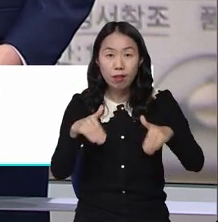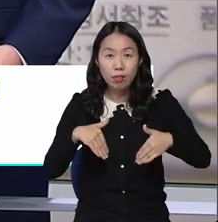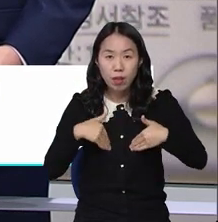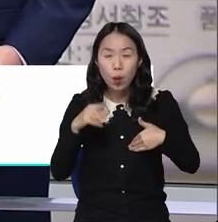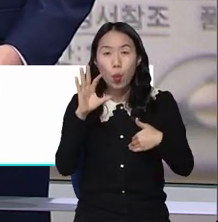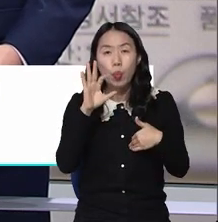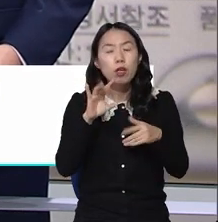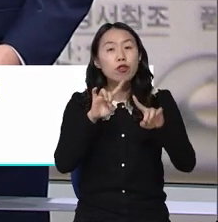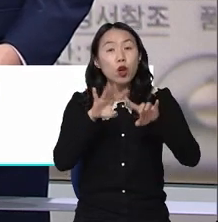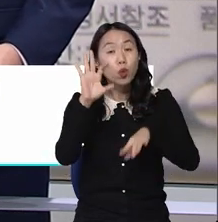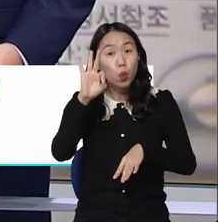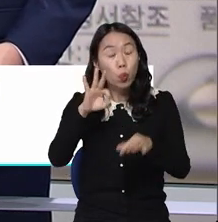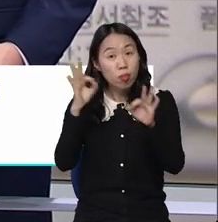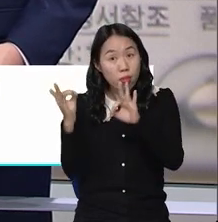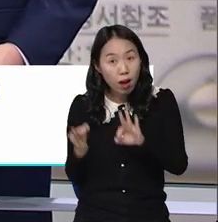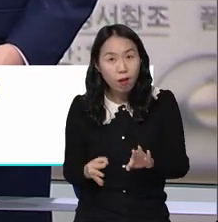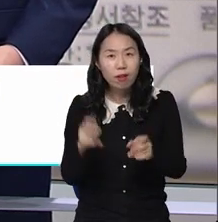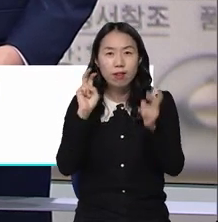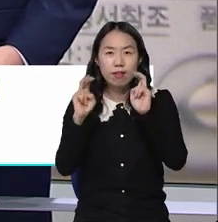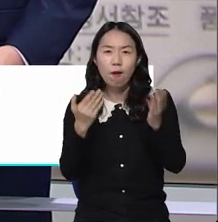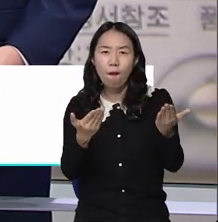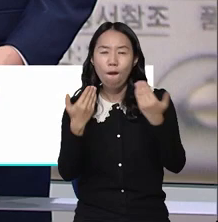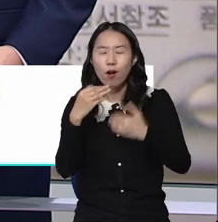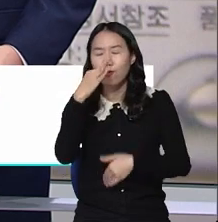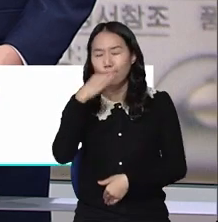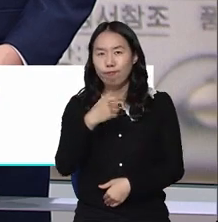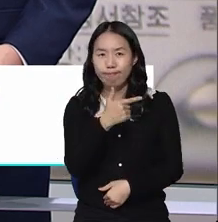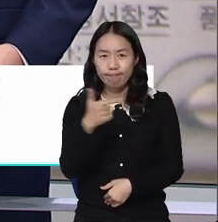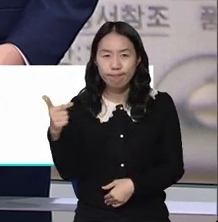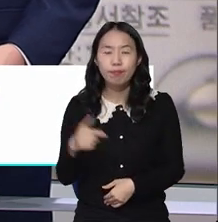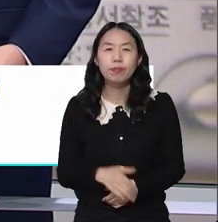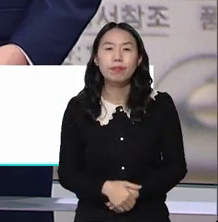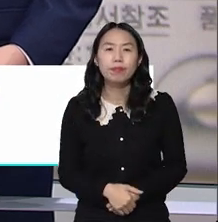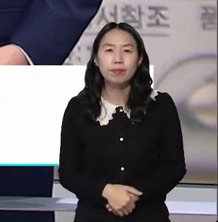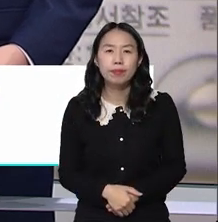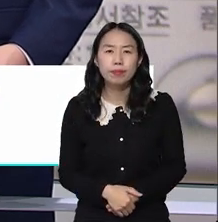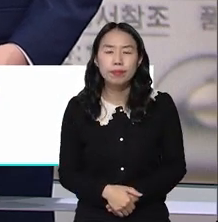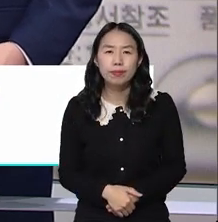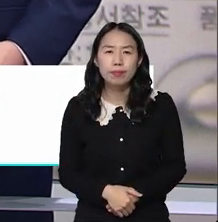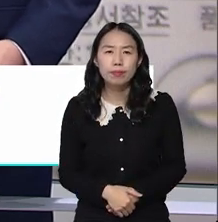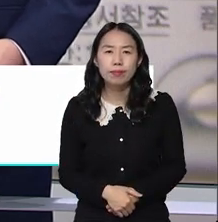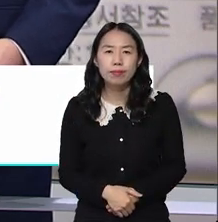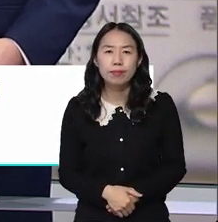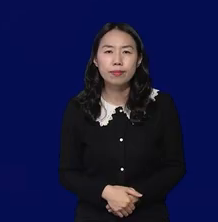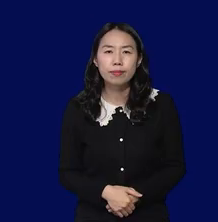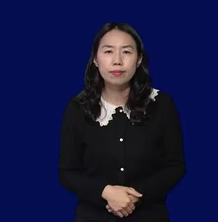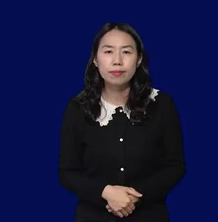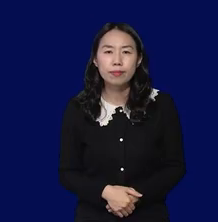전기요금 인하는 물론 기업 유치에도 효과가 기대됩니다. 이계혁 기자가 보도합니다.